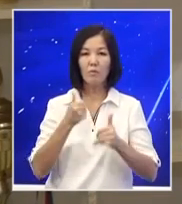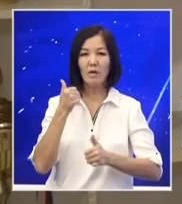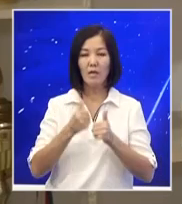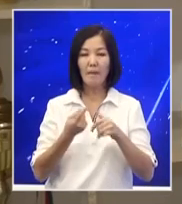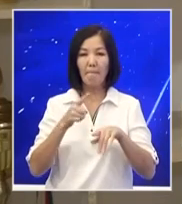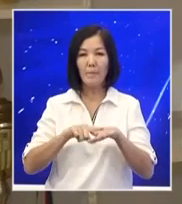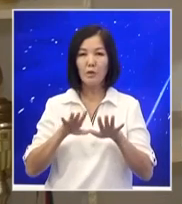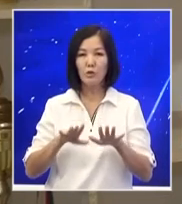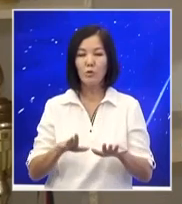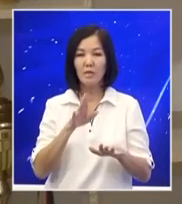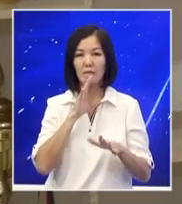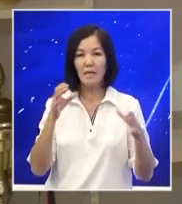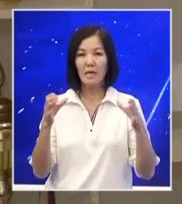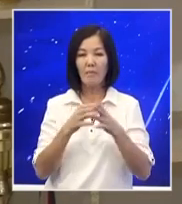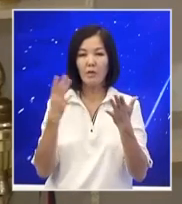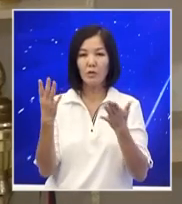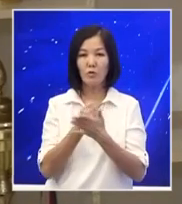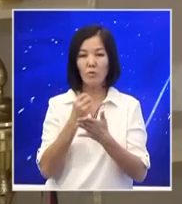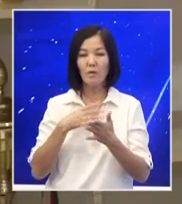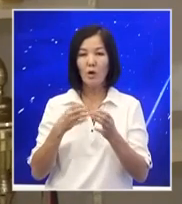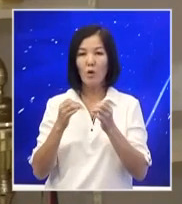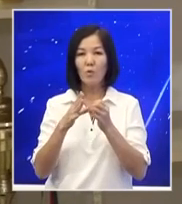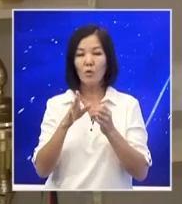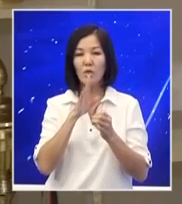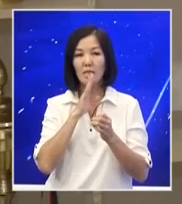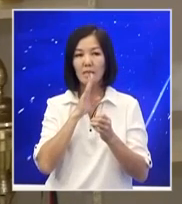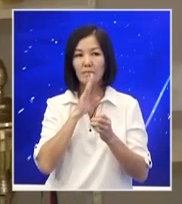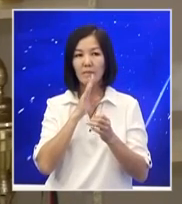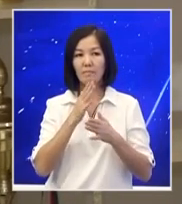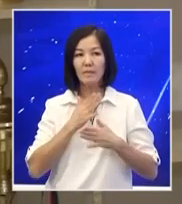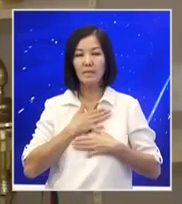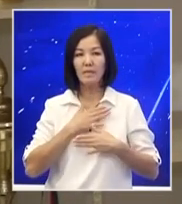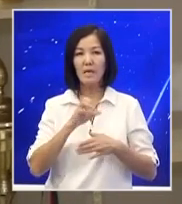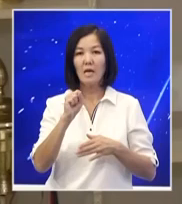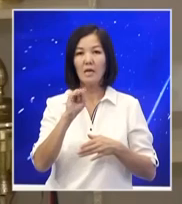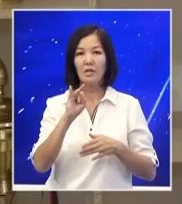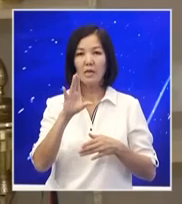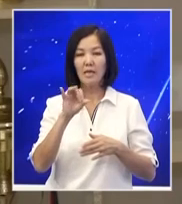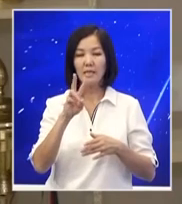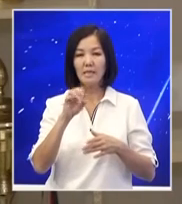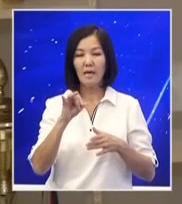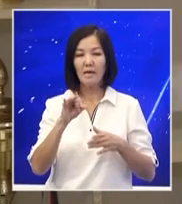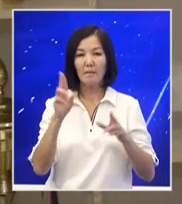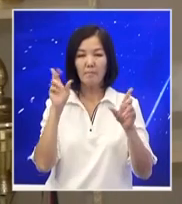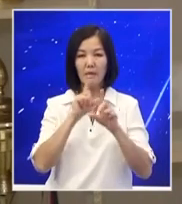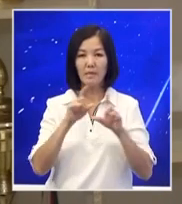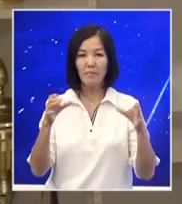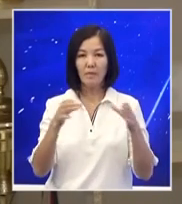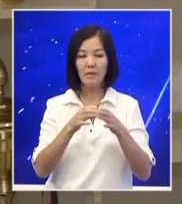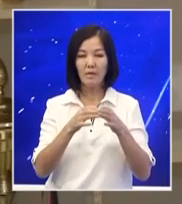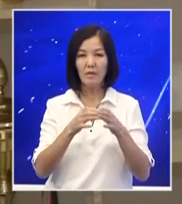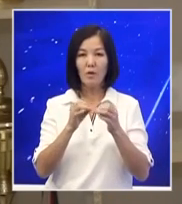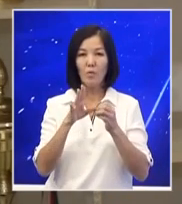бірінші орынды алып, барып келген 14 қызымыздың бәрі осы біздің Жайсан орта мектебінен құрамасы құрылған